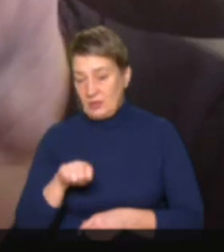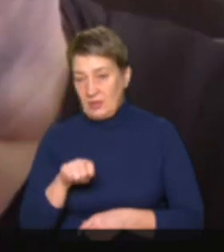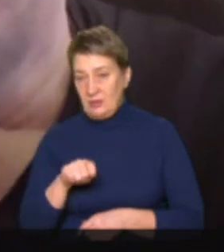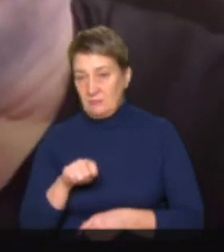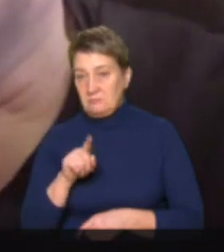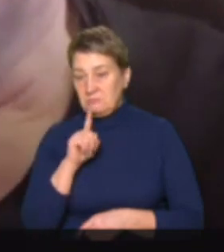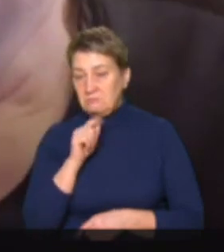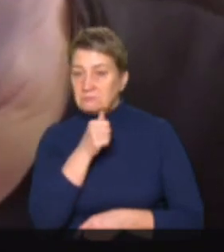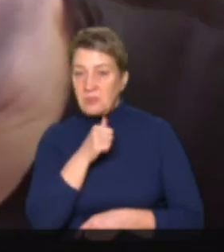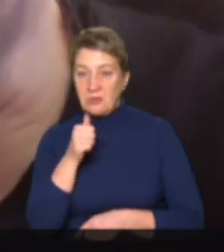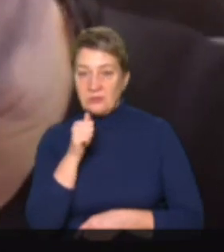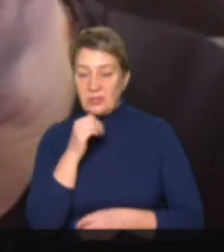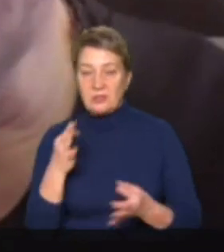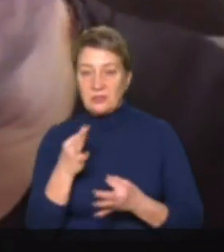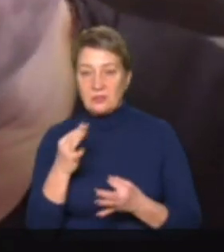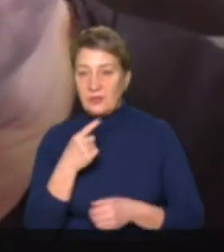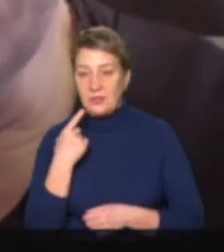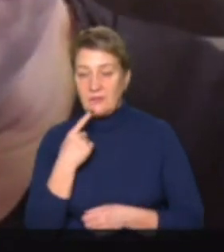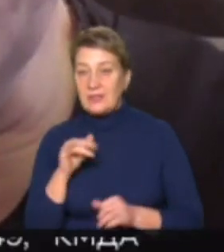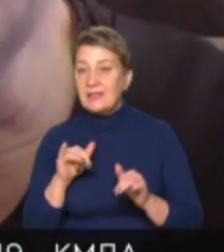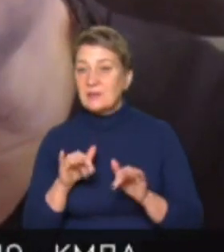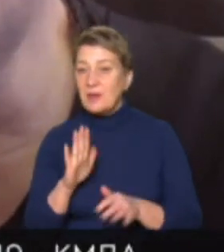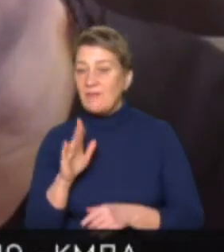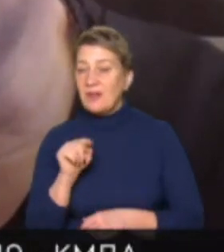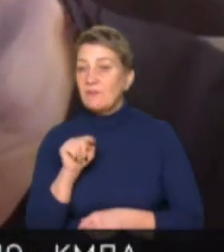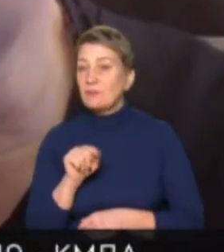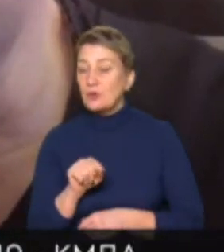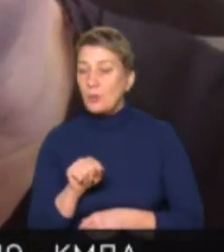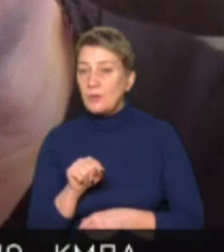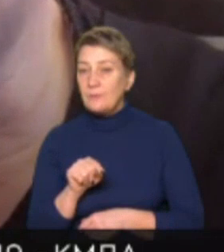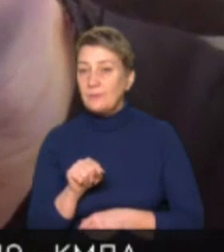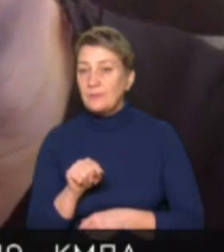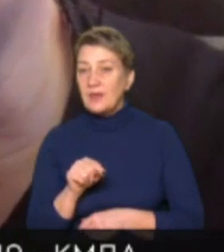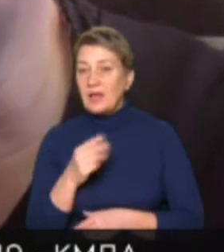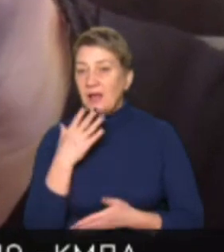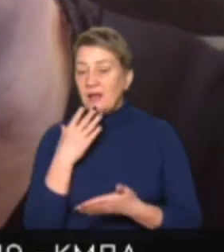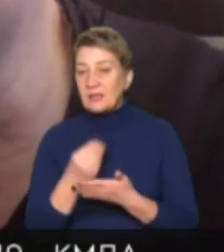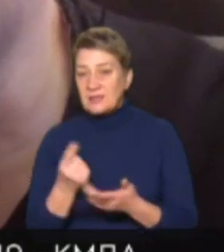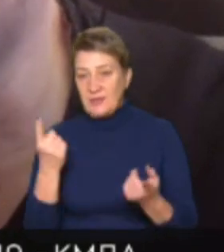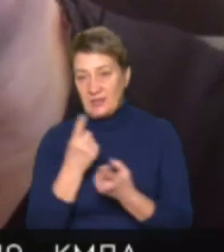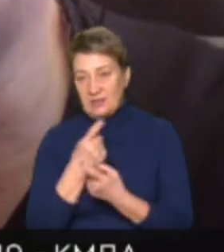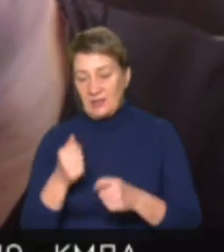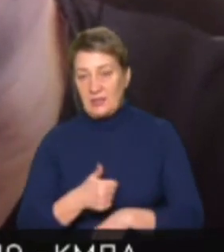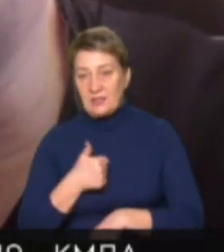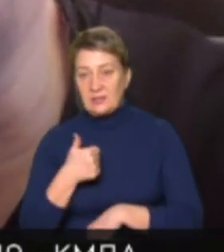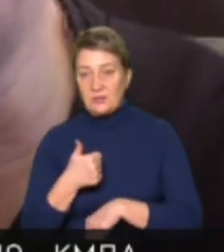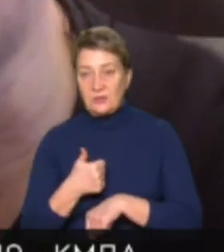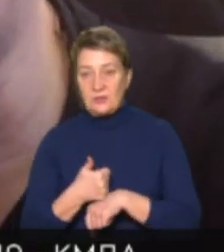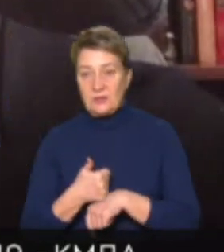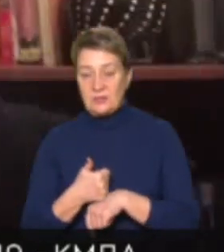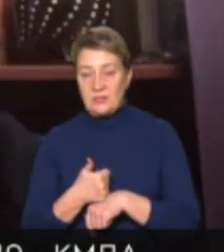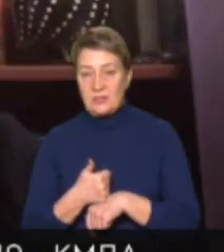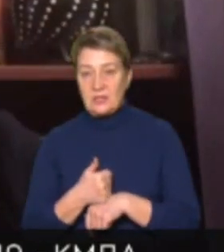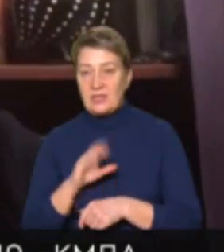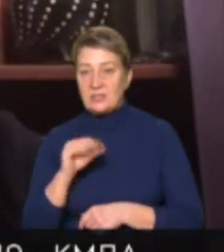ваше бачення? Ну, справа в тому, що вони на свої дані в основному спираються. У Сполучених